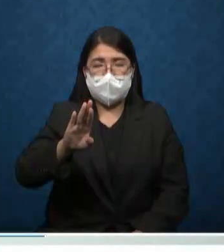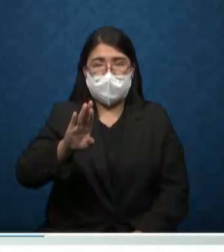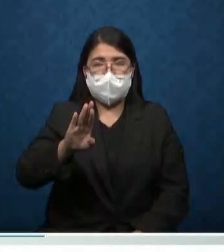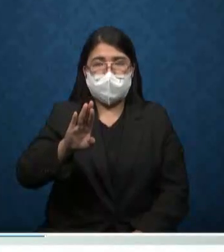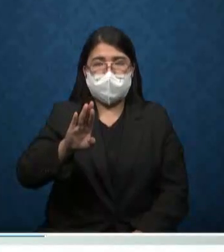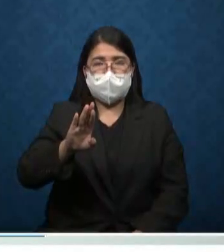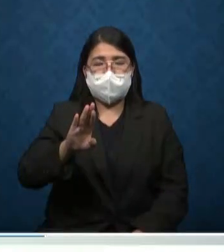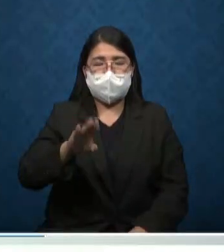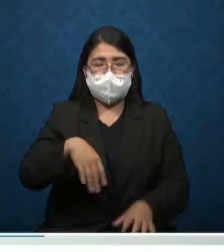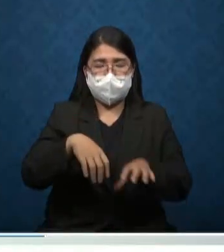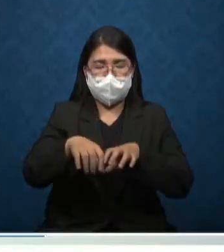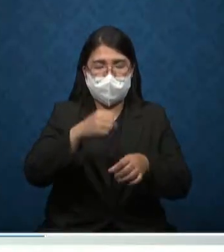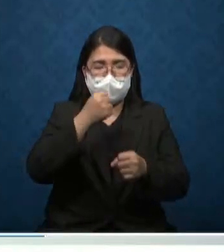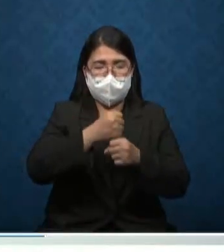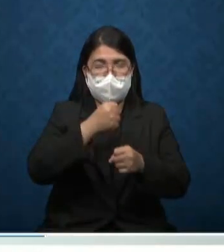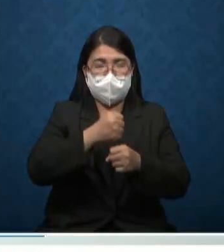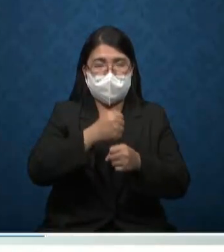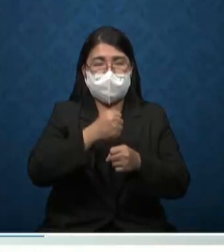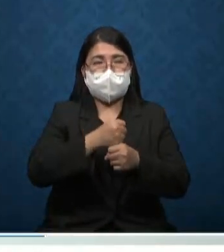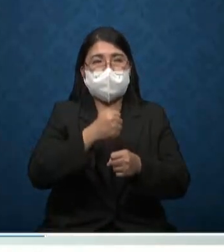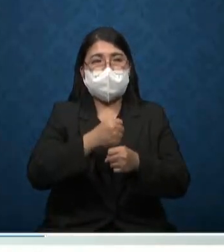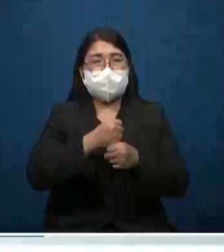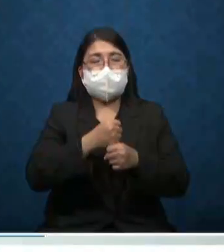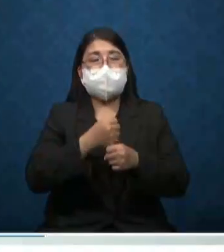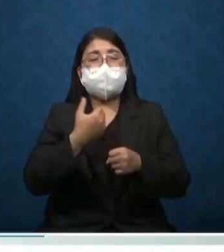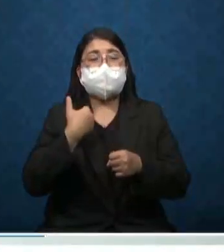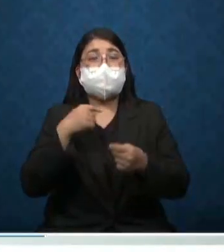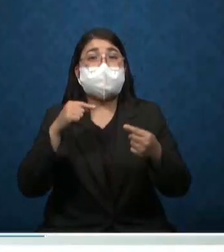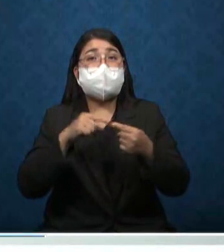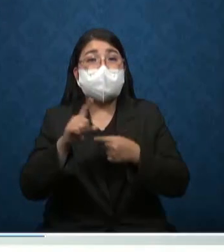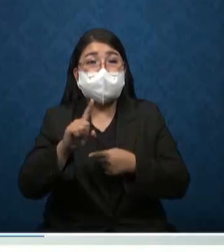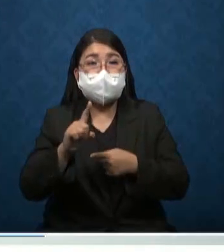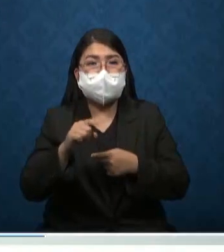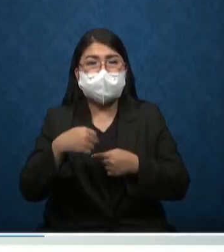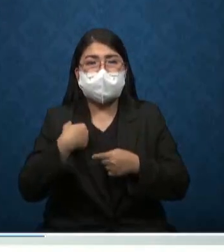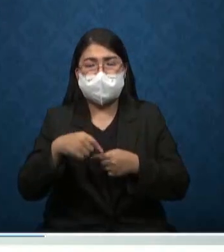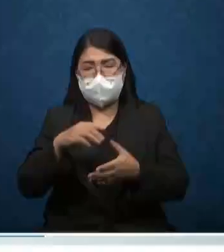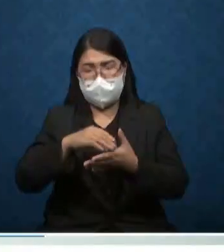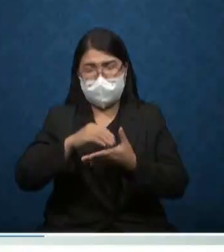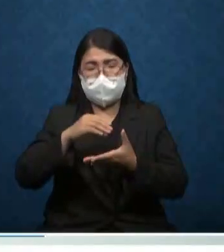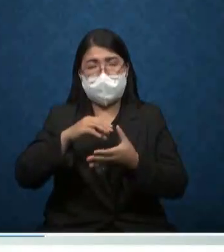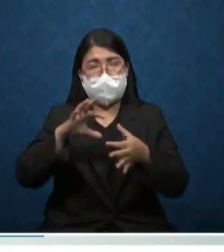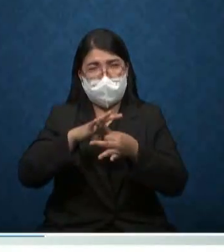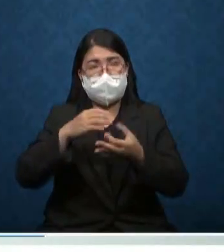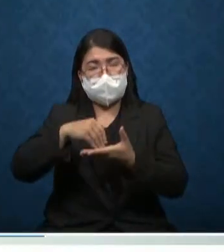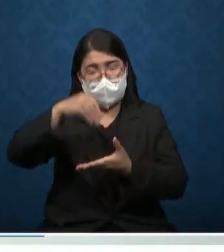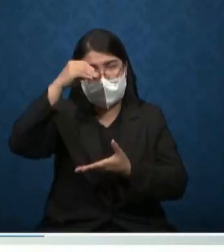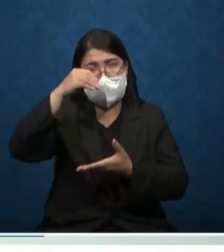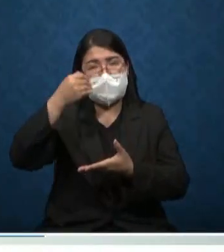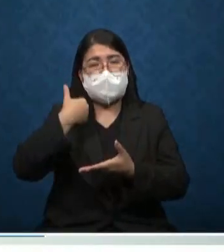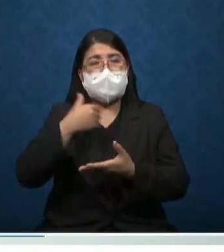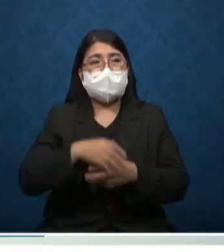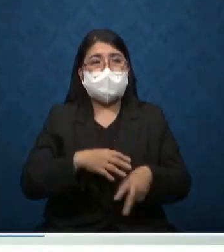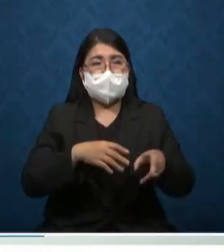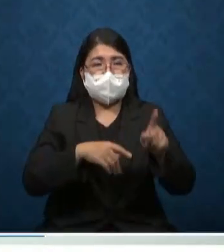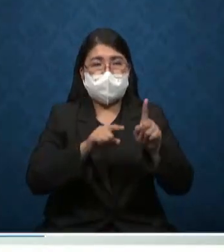เรายังยึดติดอยู่กับเรื่องของคุณวุฒิทางการศึกษาอยู่ในทุกๆระดับไม่ว่าจะเป็นในระดับ